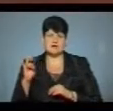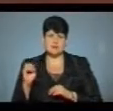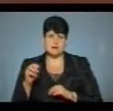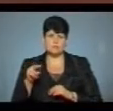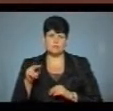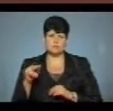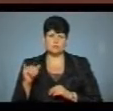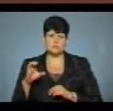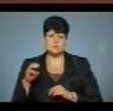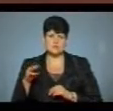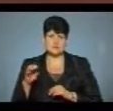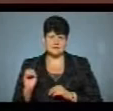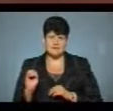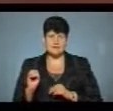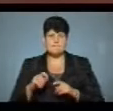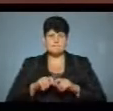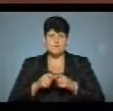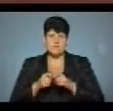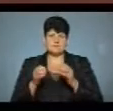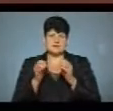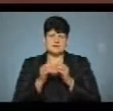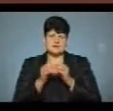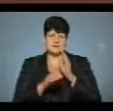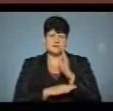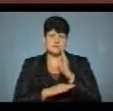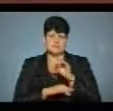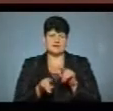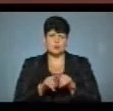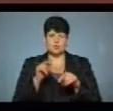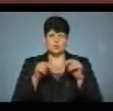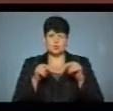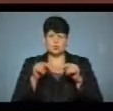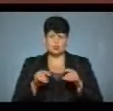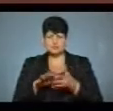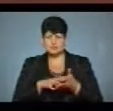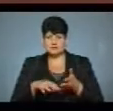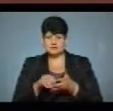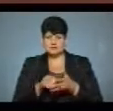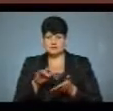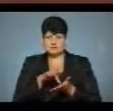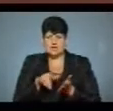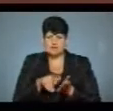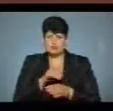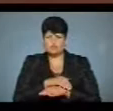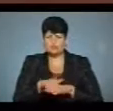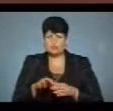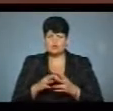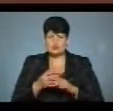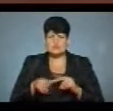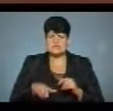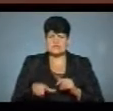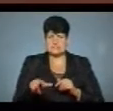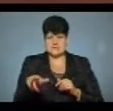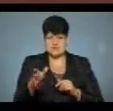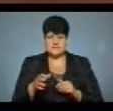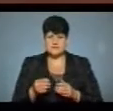внаслідок вчорашньої негоди поламані більше 10 дерев. Також дощ розмив центральну вулицю села. Її сьогодні відновлювали за допомогою трактора. Про